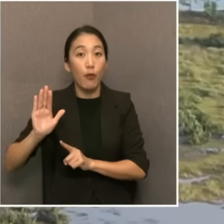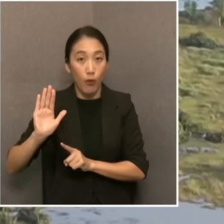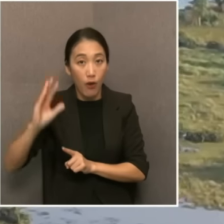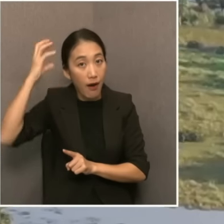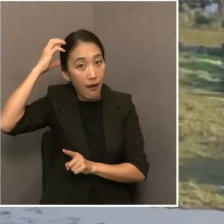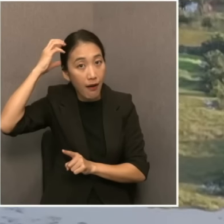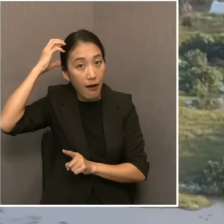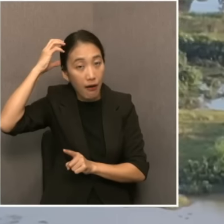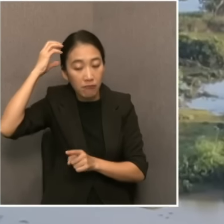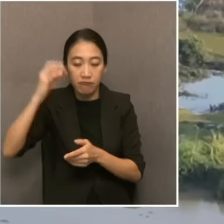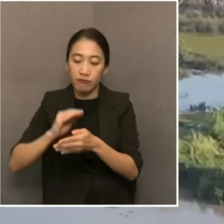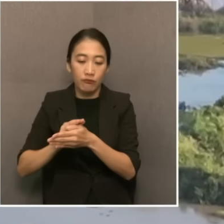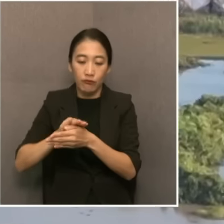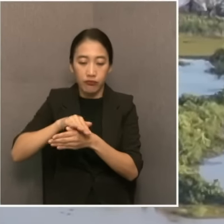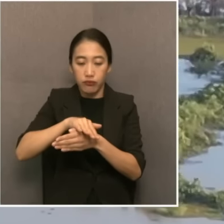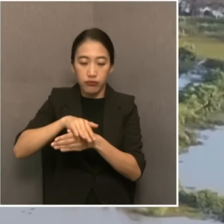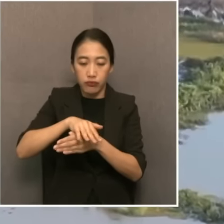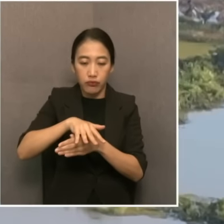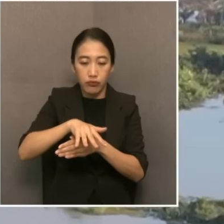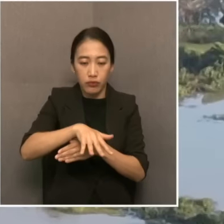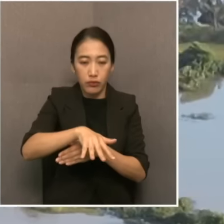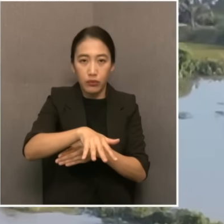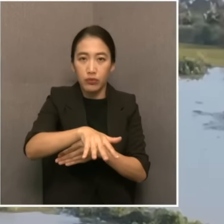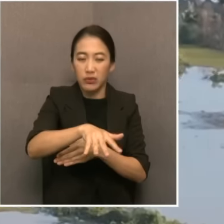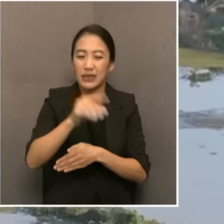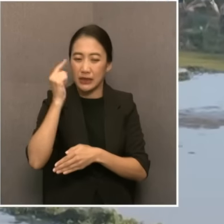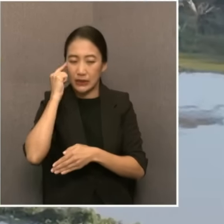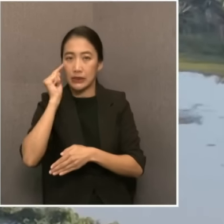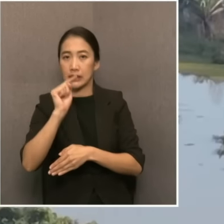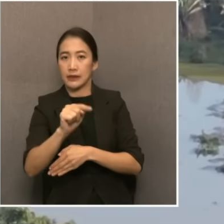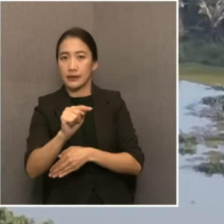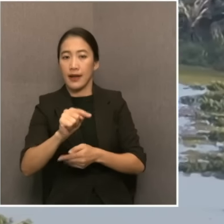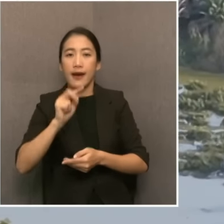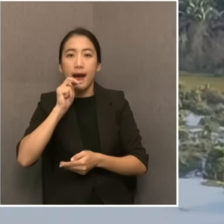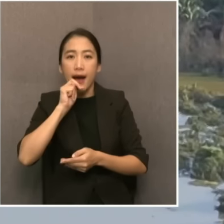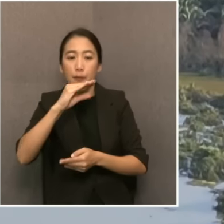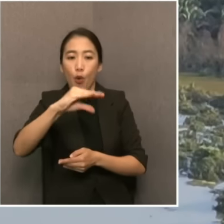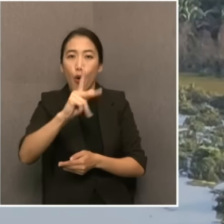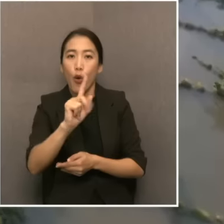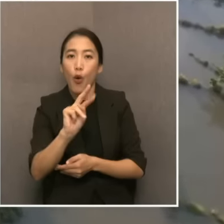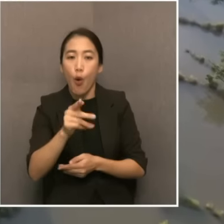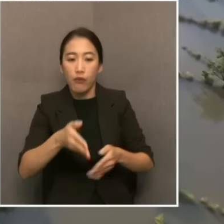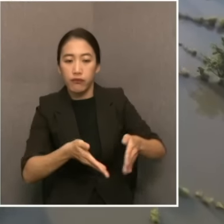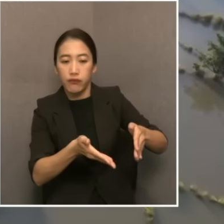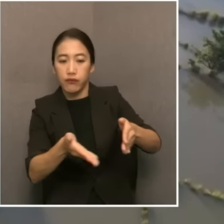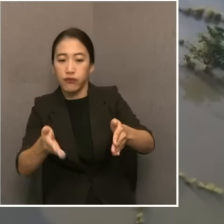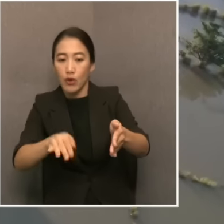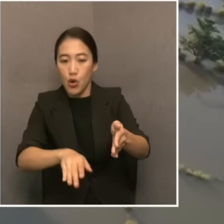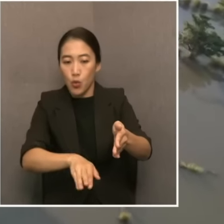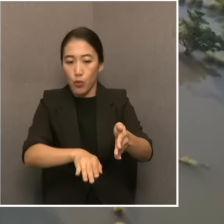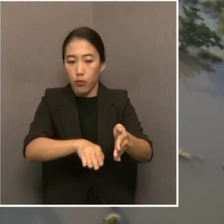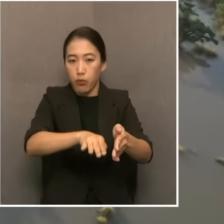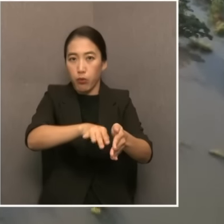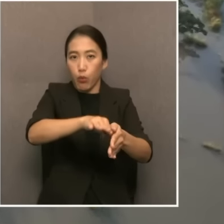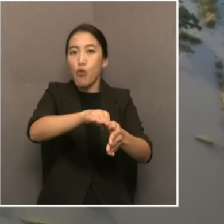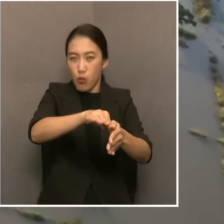วเมืองหลวงพระบางไปทางทิศใต้ซึ่งคาดว่าจะส่งผลให้ระดับน้ำในแม่น้ำโขงสูงขึ้นอีกใน 1-2 สัป